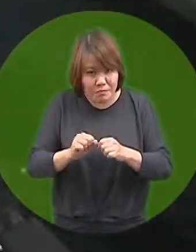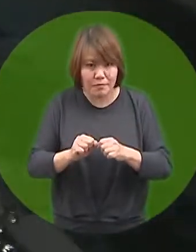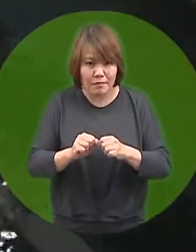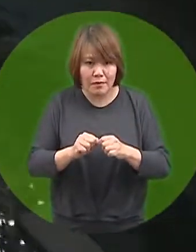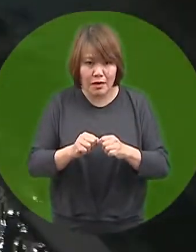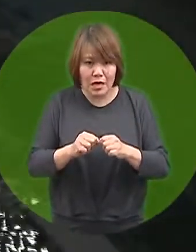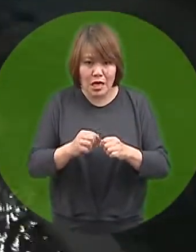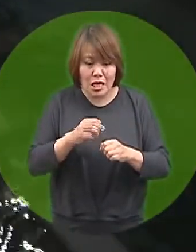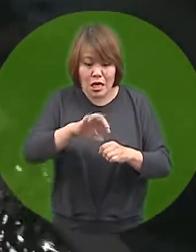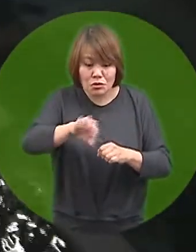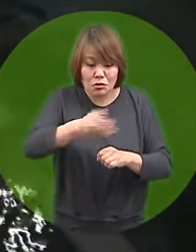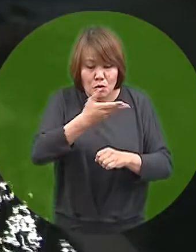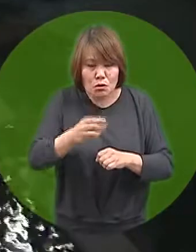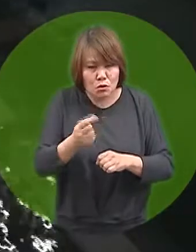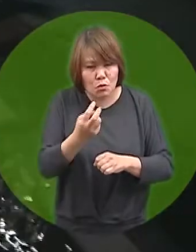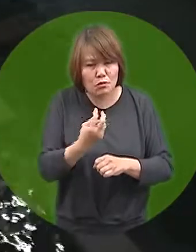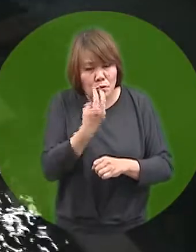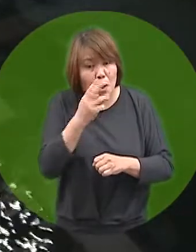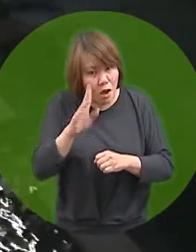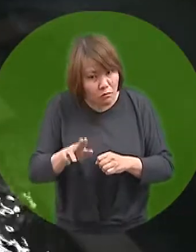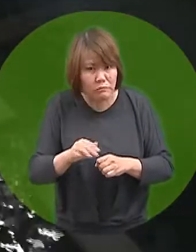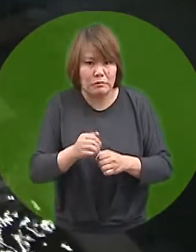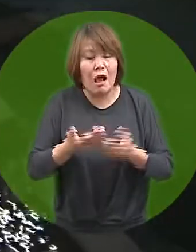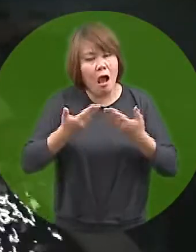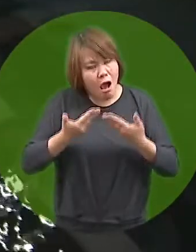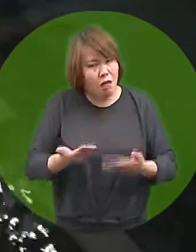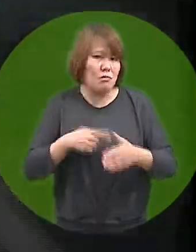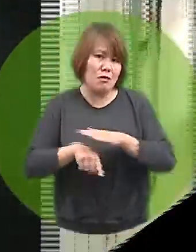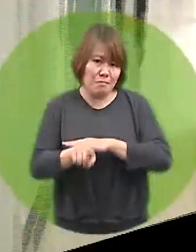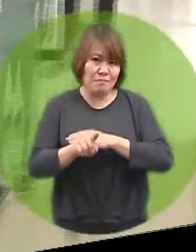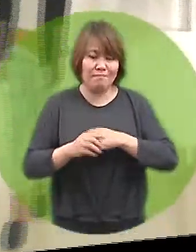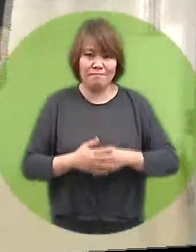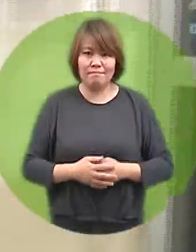に少し匂いがあるのは安全な水の証です。